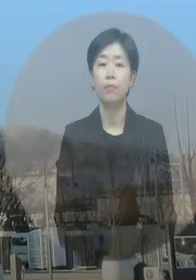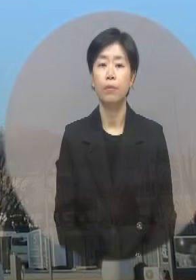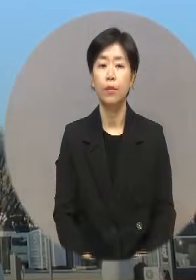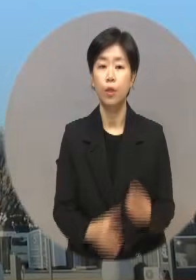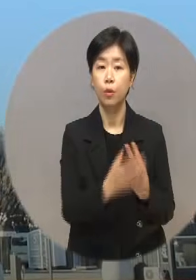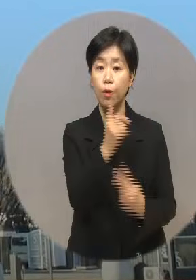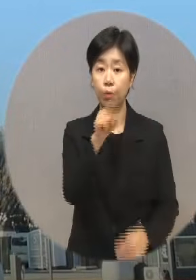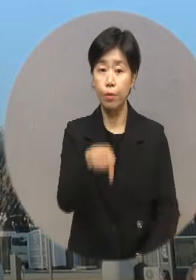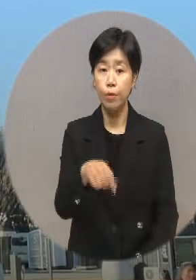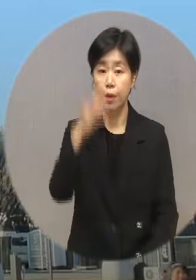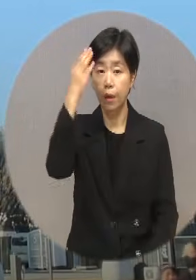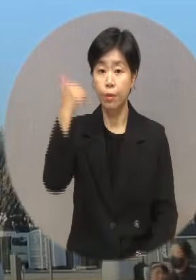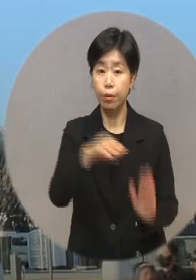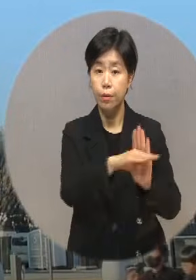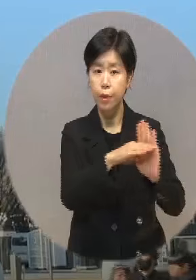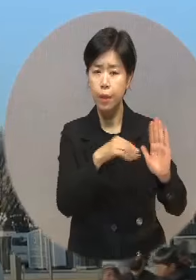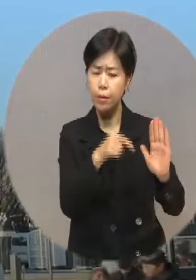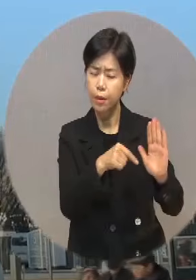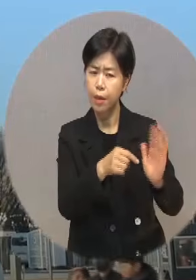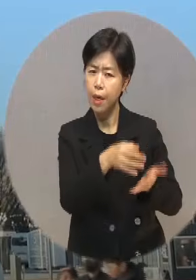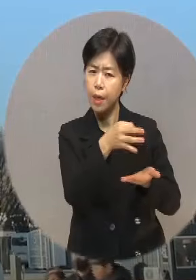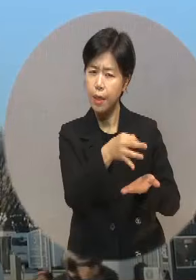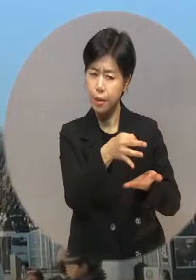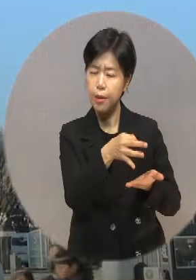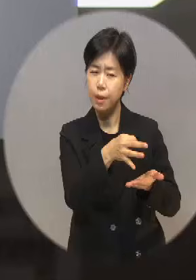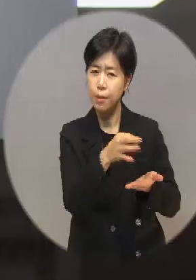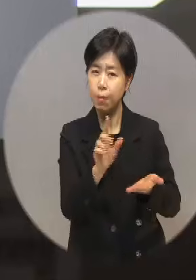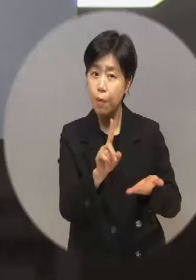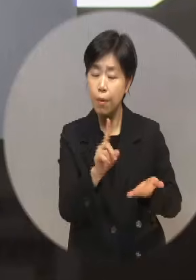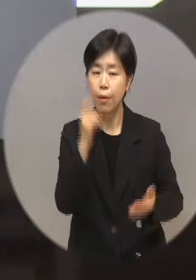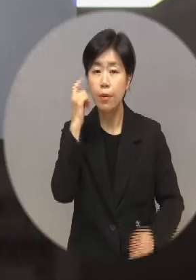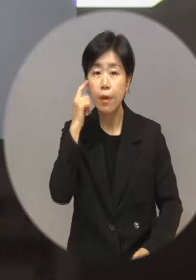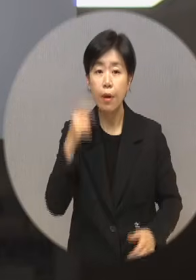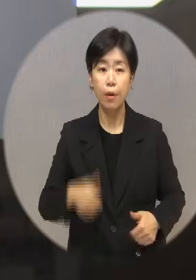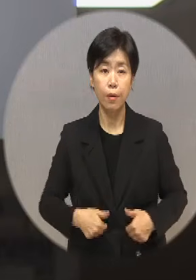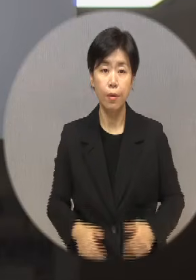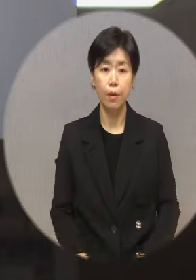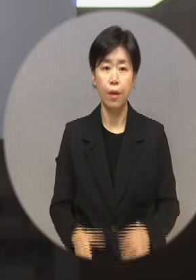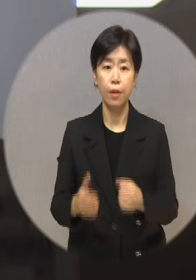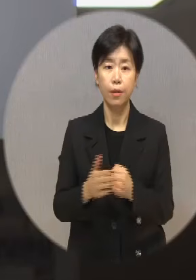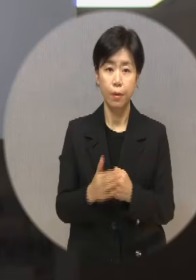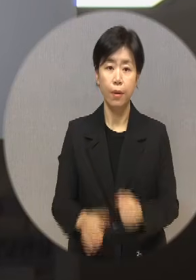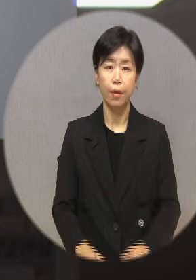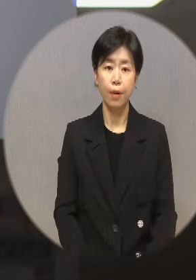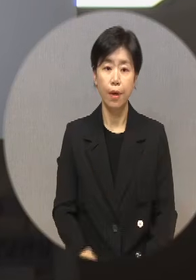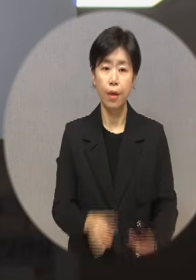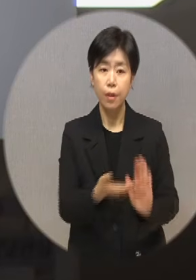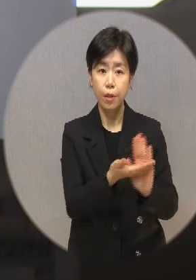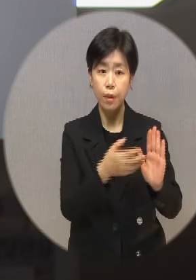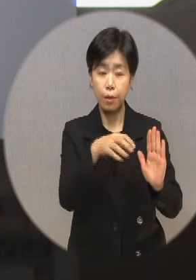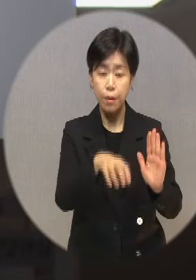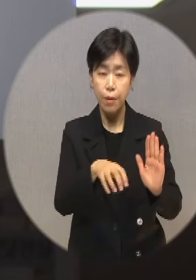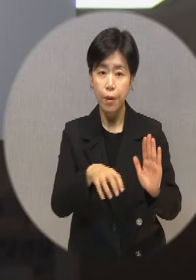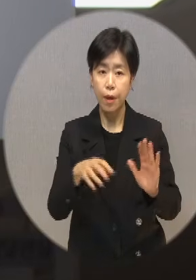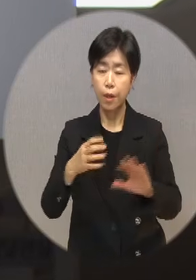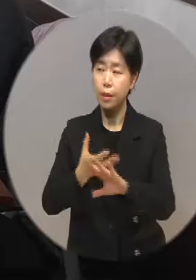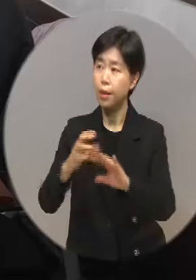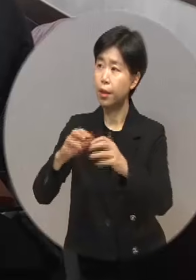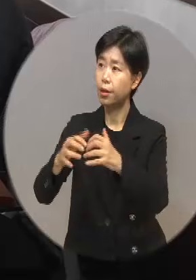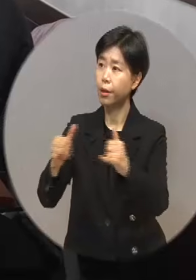통일부는 한반도 DMZ가 갖는 가치를 활용해 세계인들이 찾는 평화 관광 명소로 개발을 추진하고 있습니다.